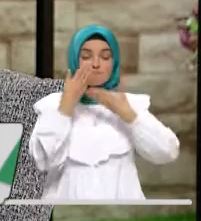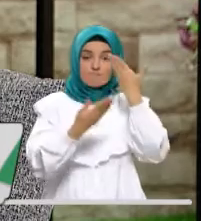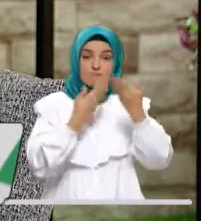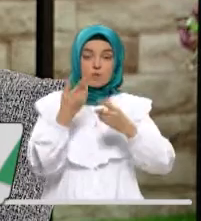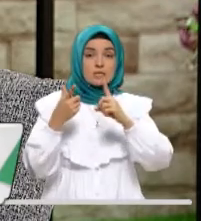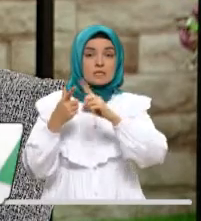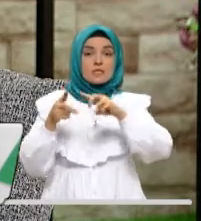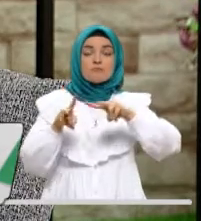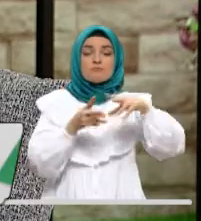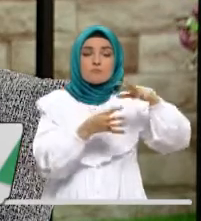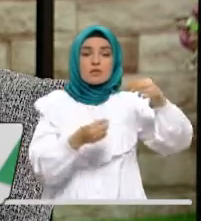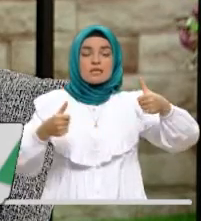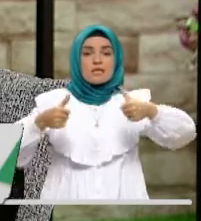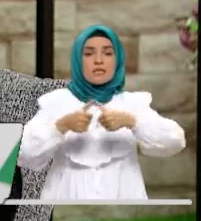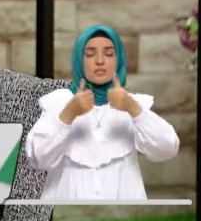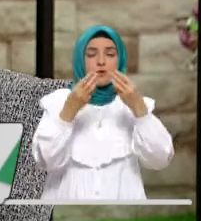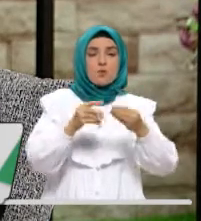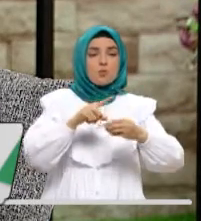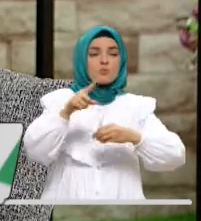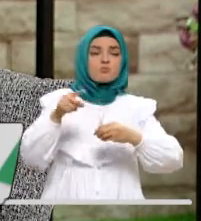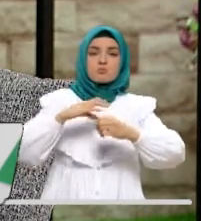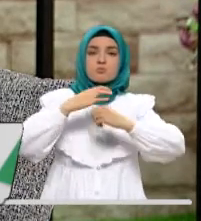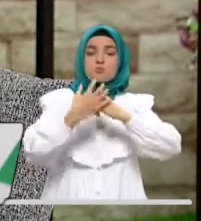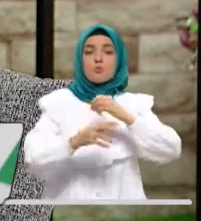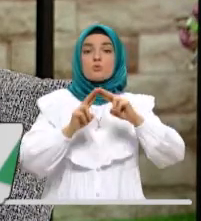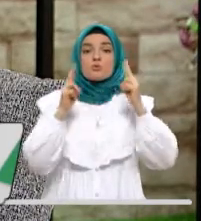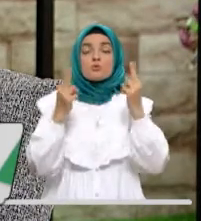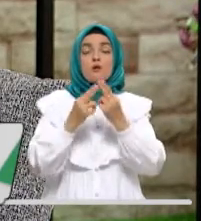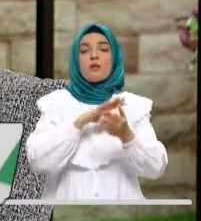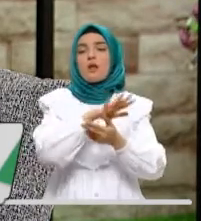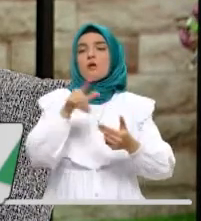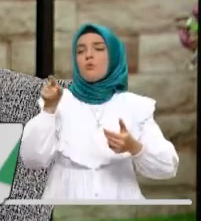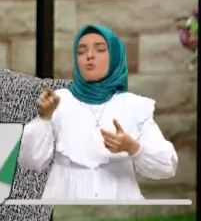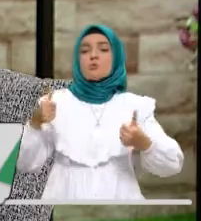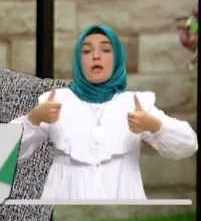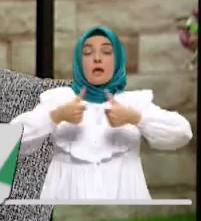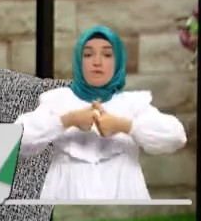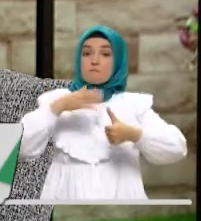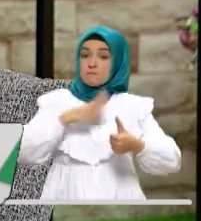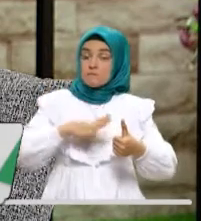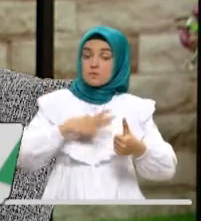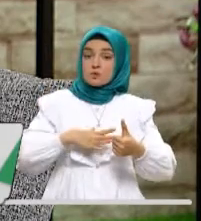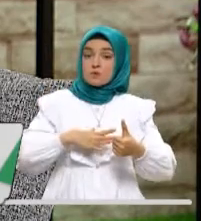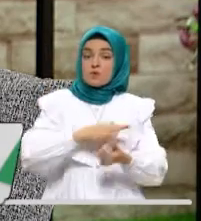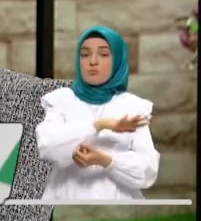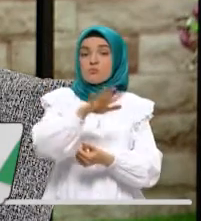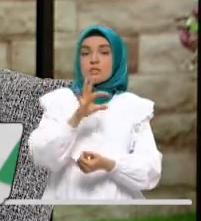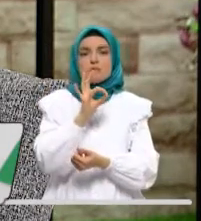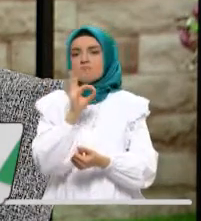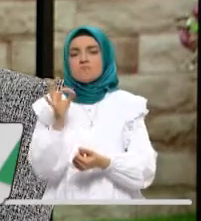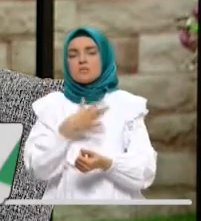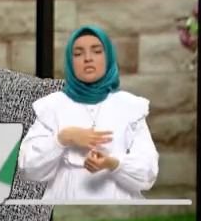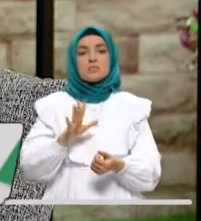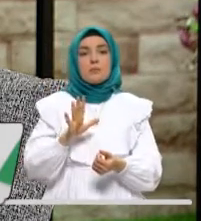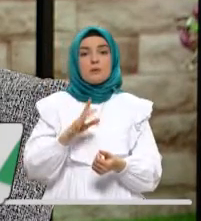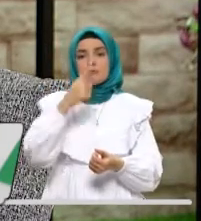diye o coğrafyadaki dünyada onunla herkes evlenmek istedi. Prensler, krallar hiçbirini istemedi.